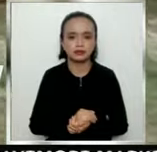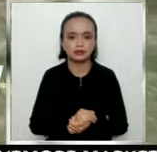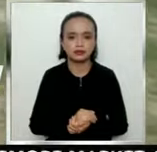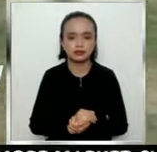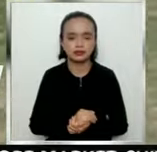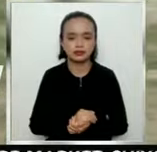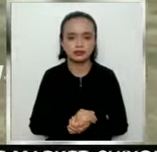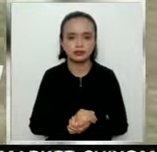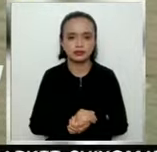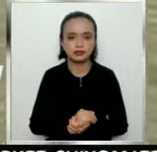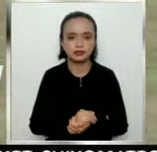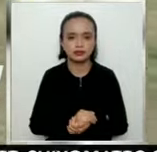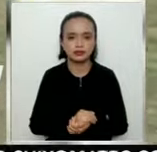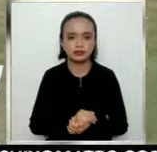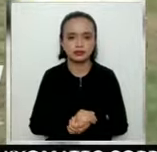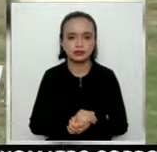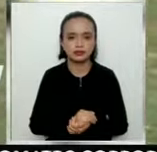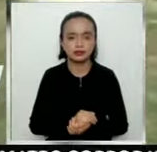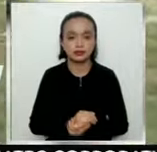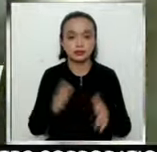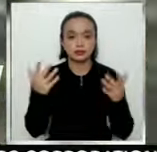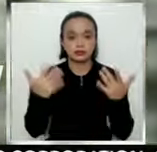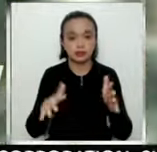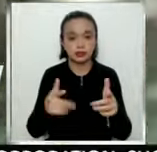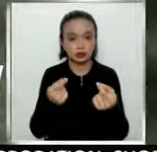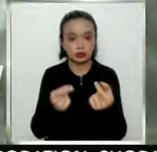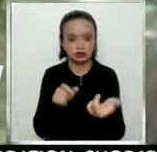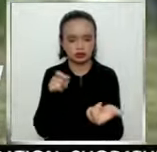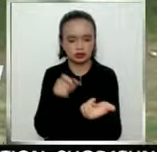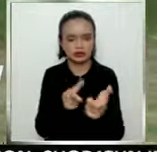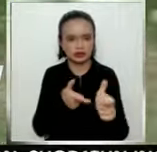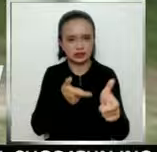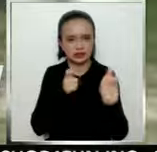Sa paggamit ng high-powered ammunition.